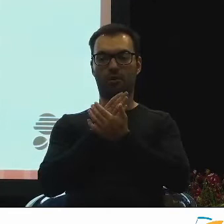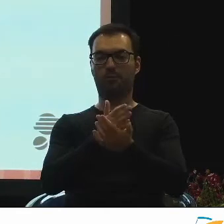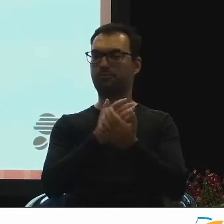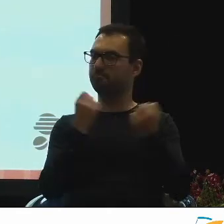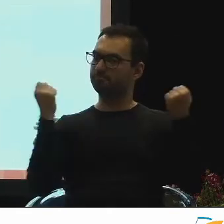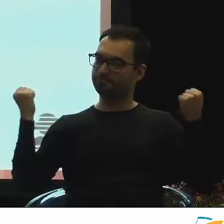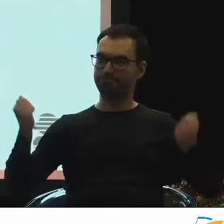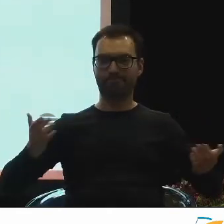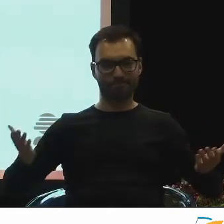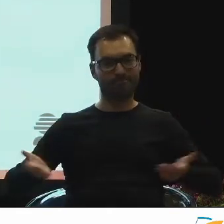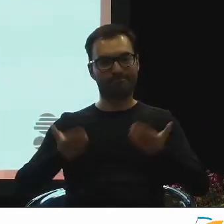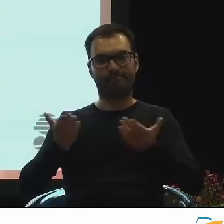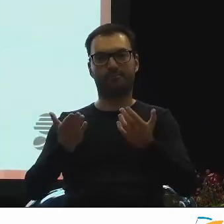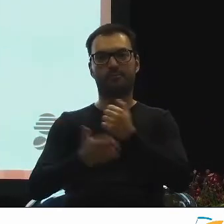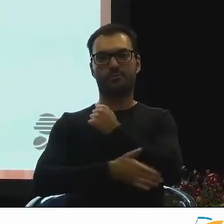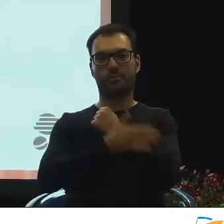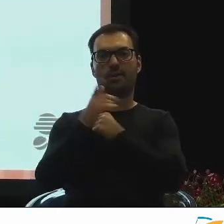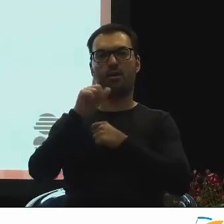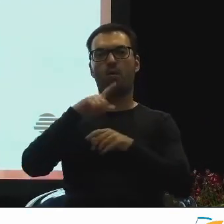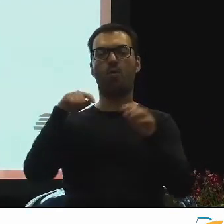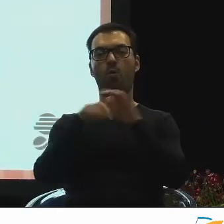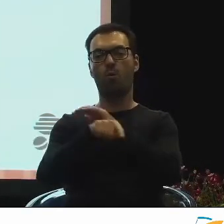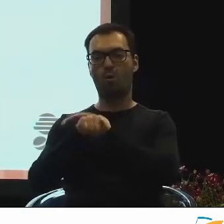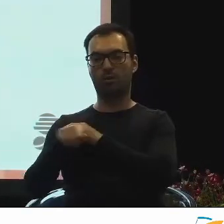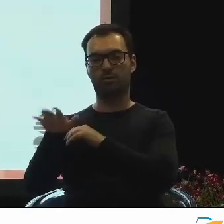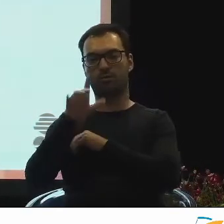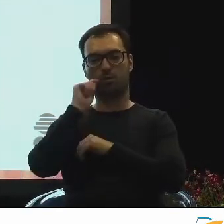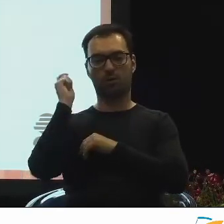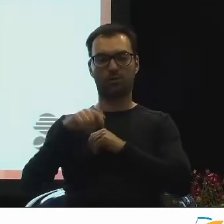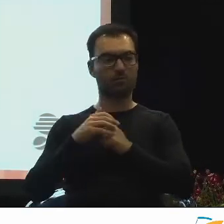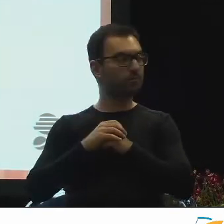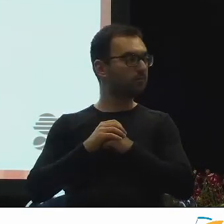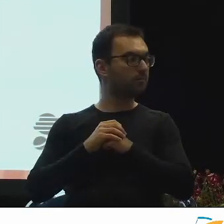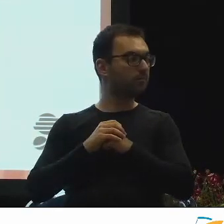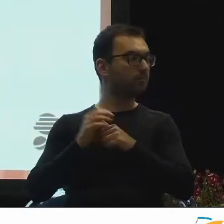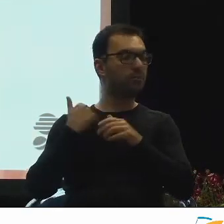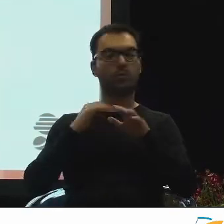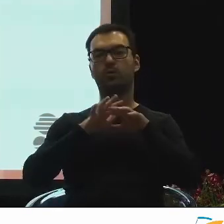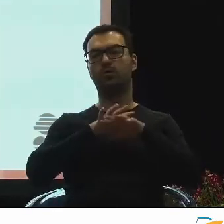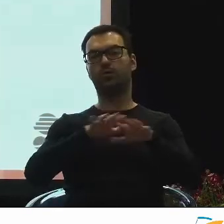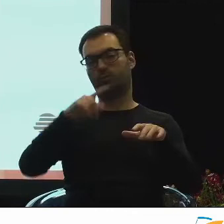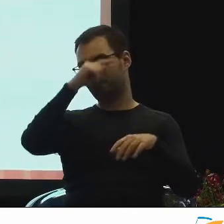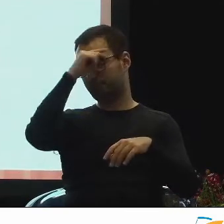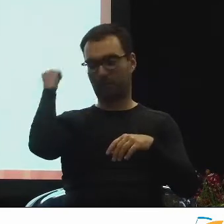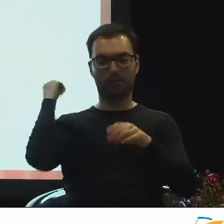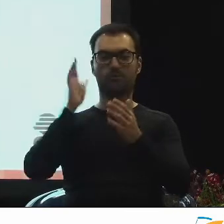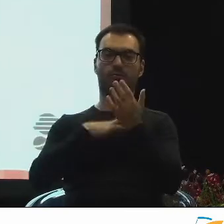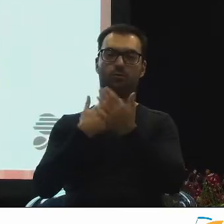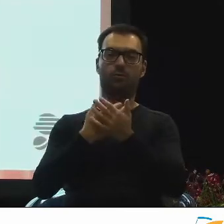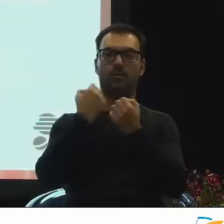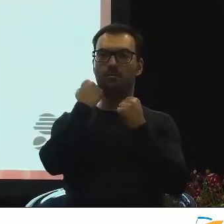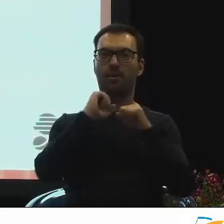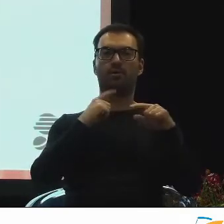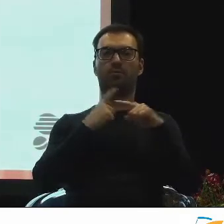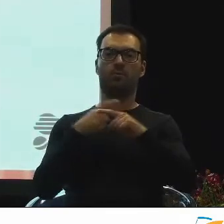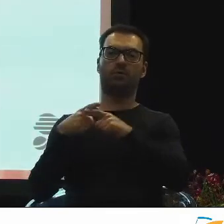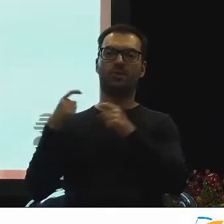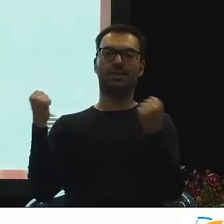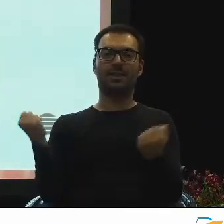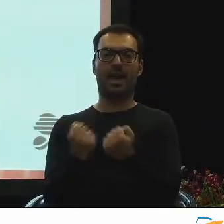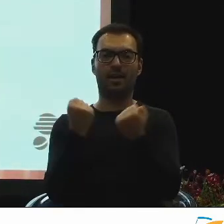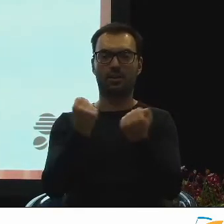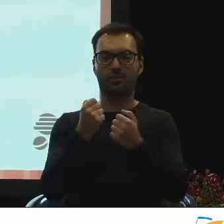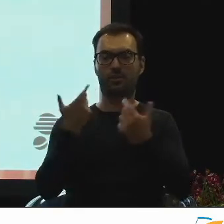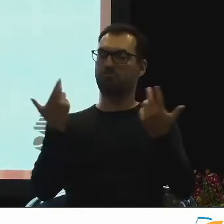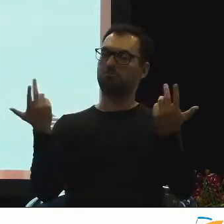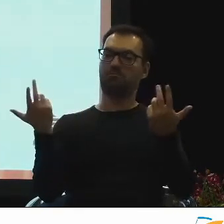okazuje niezwykłą pomoc uchodźcom z Ukrainy i było mnóstwo przykładów bardzo pozytywnego zaangażowania